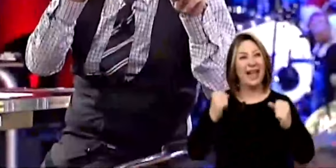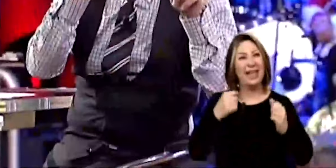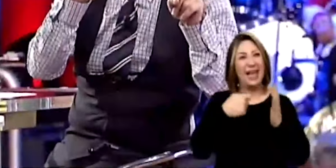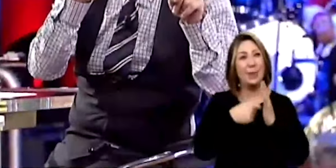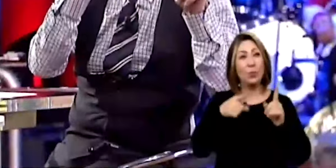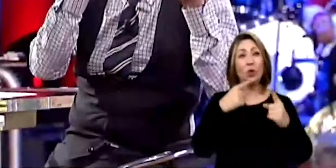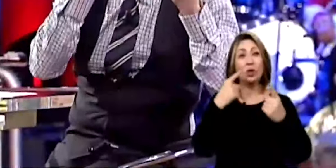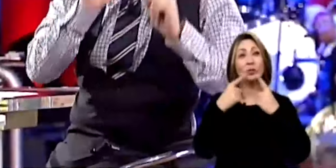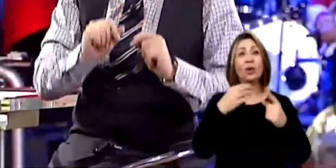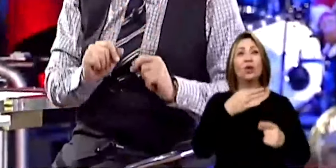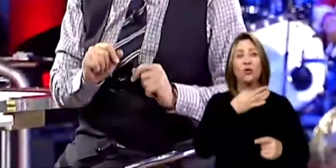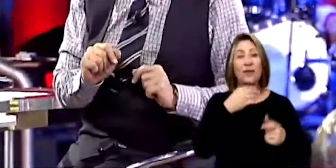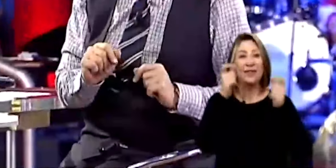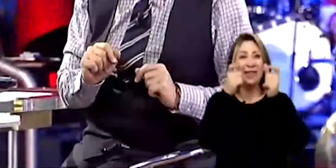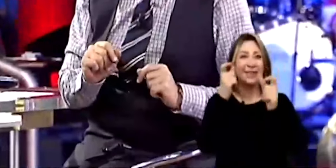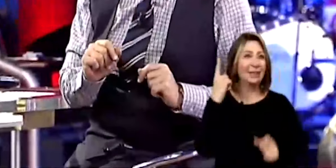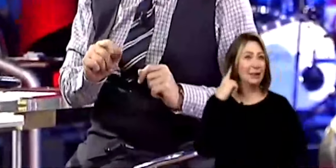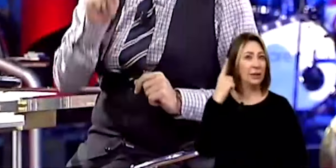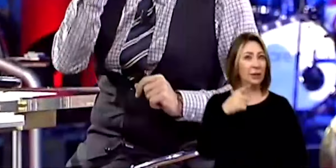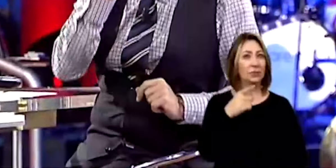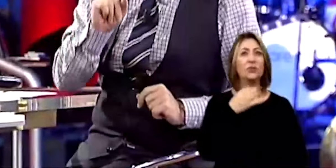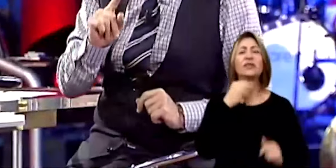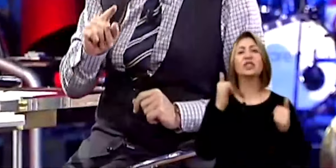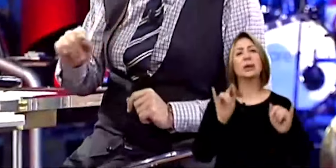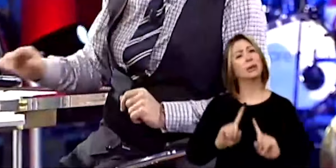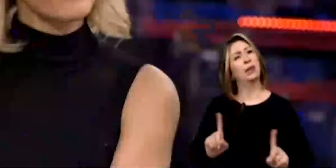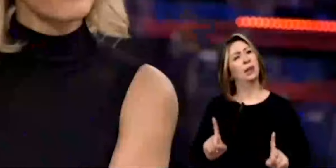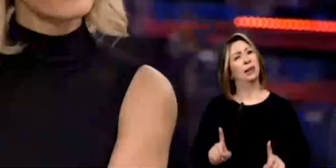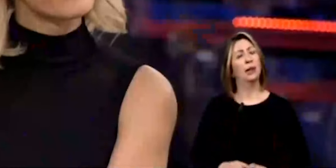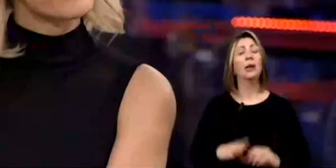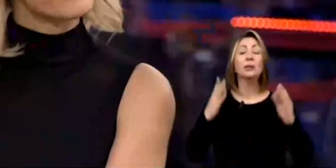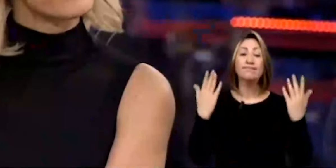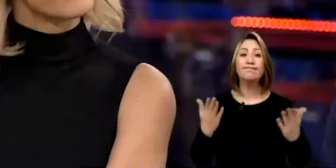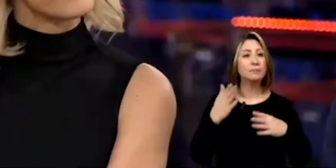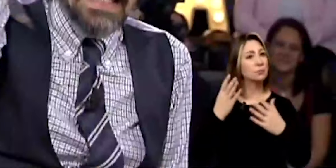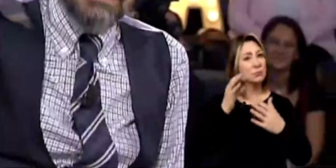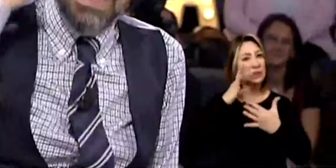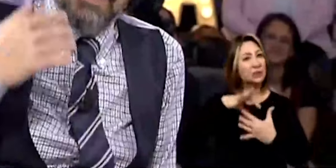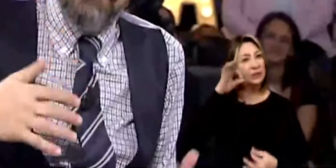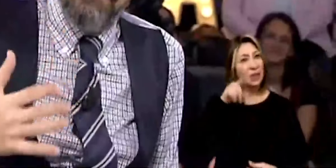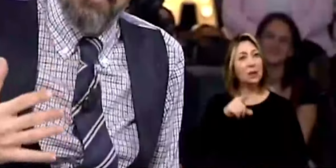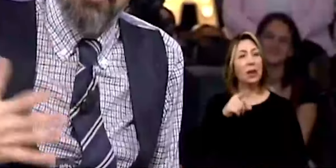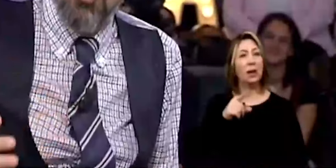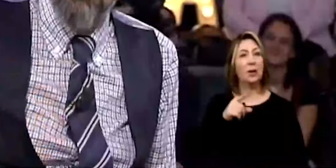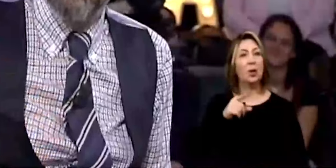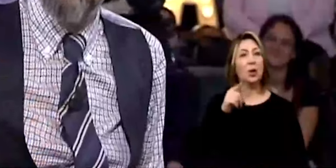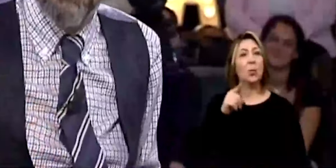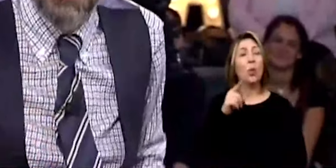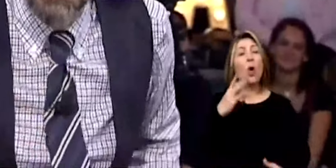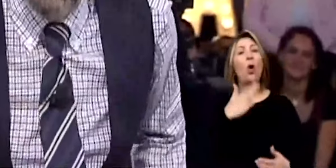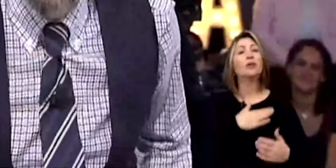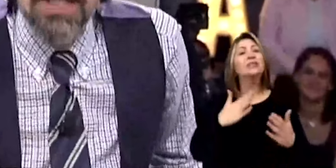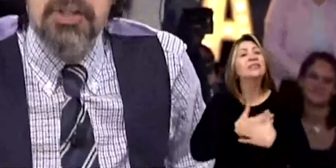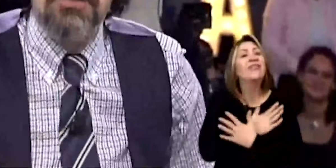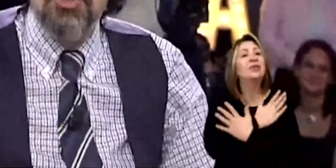adına yaptığımız bu konuşmaları lütfen dikkatlice dinleyin. Lütfen. Şaka yok. Çünkü insanlara yani bu ön